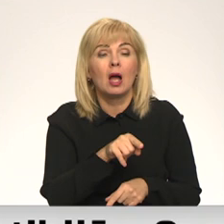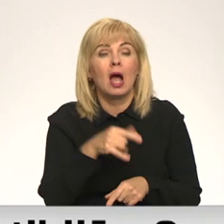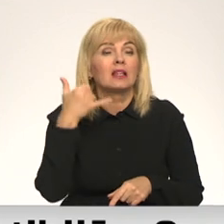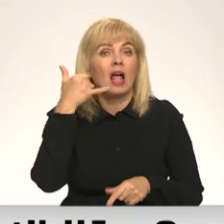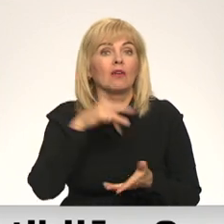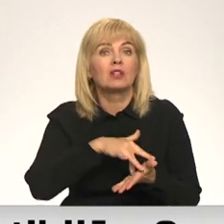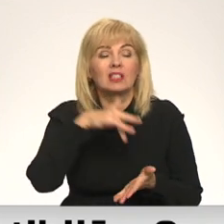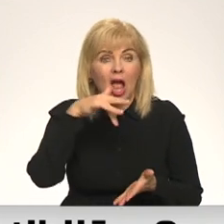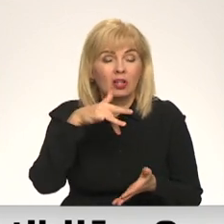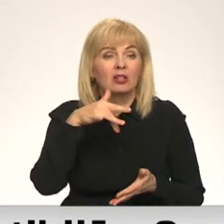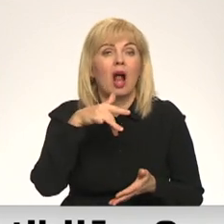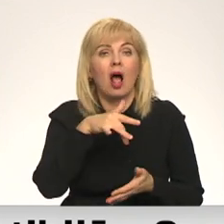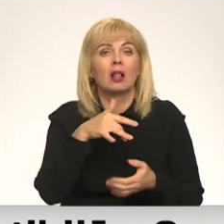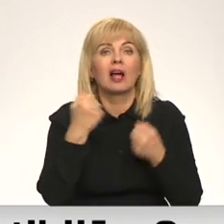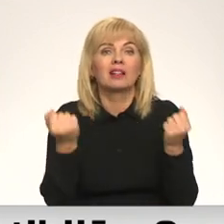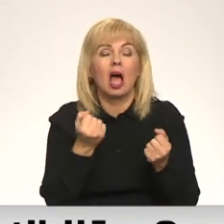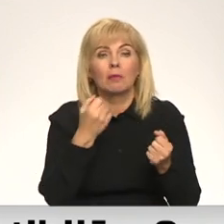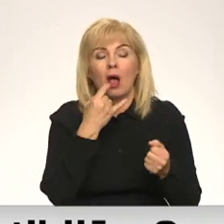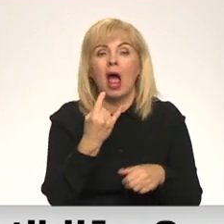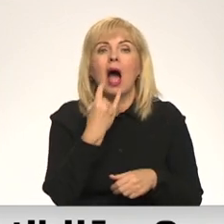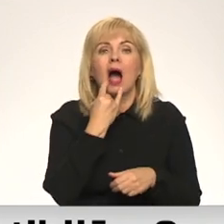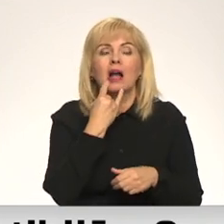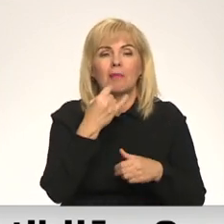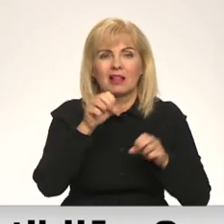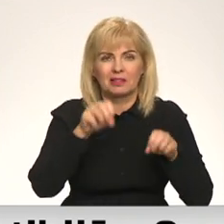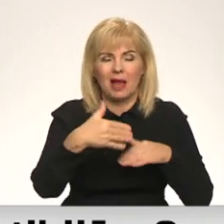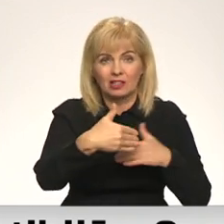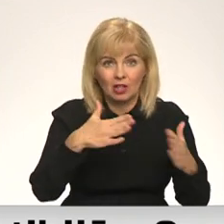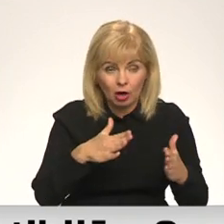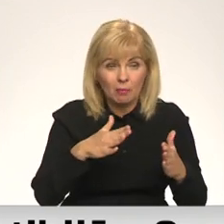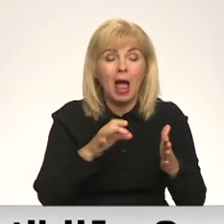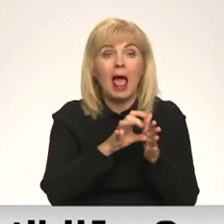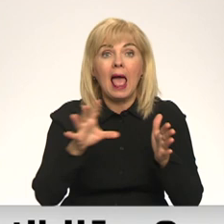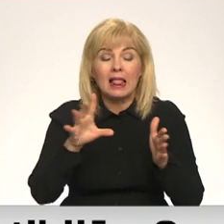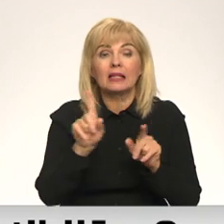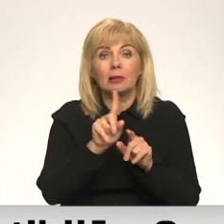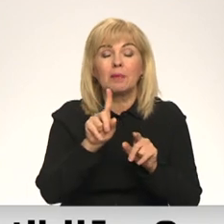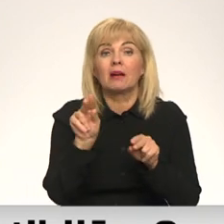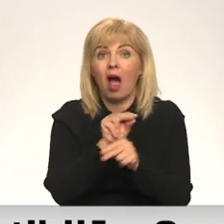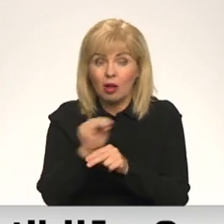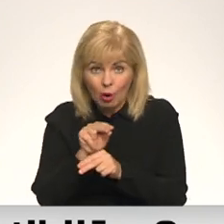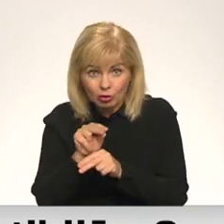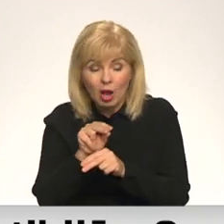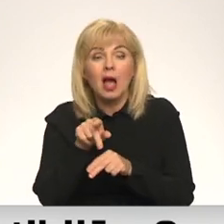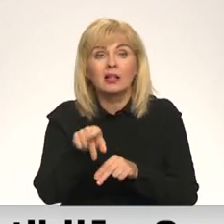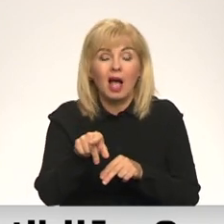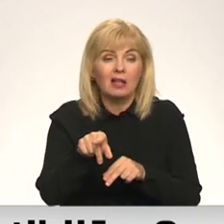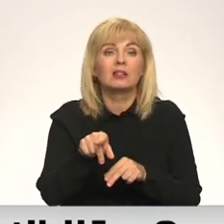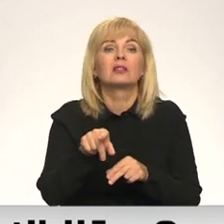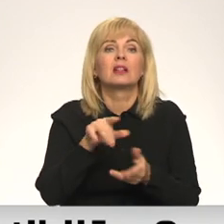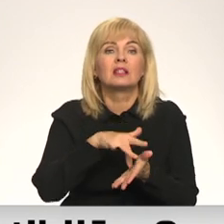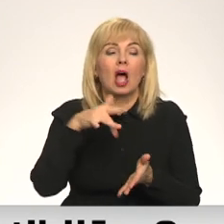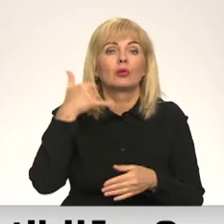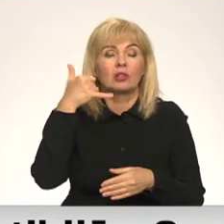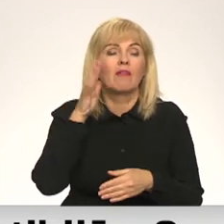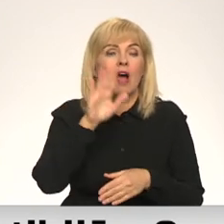telefona centrālis darbojās no akumulatoriem, un kamēr elektrība tiek atjaunota, tās telefona centrālas